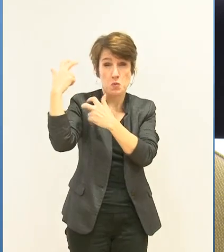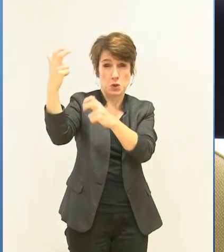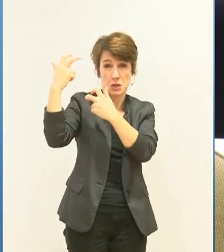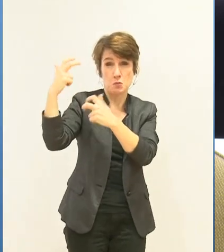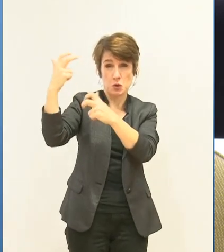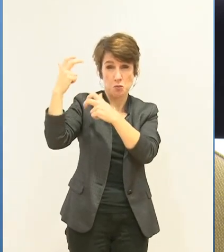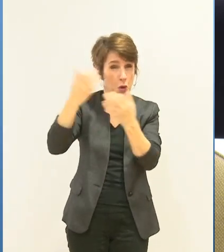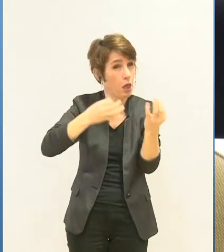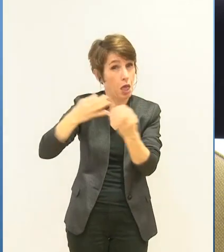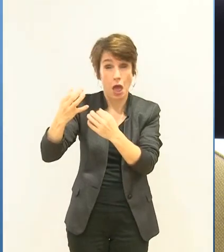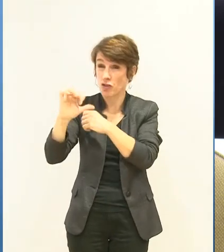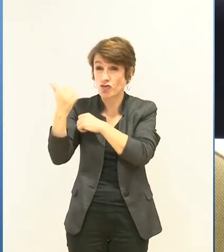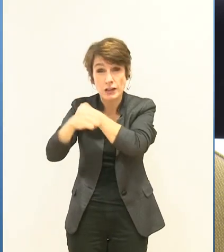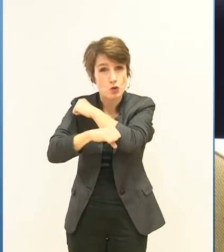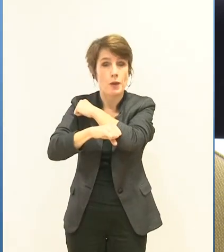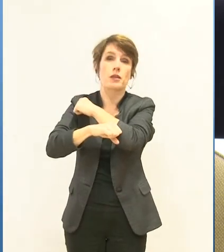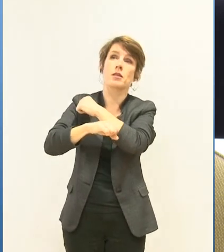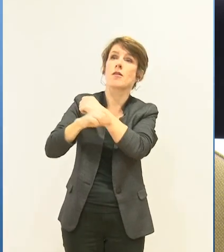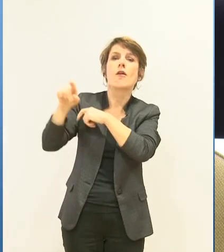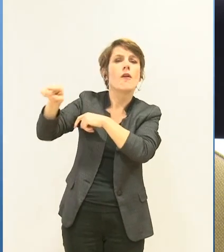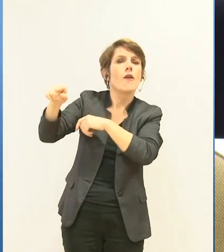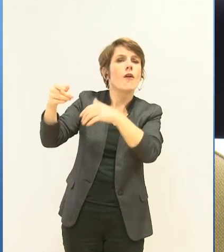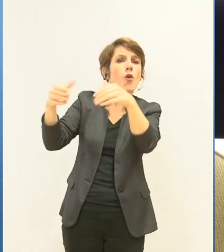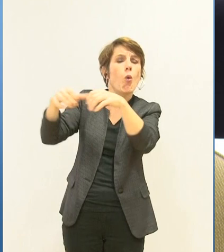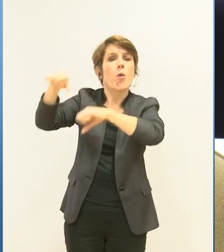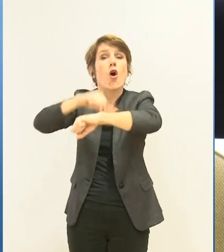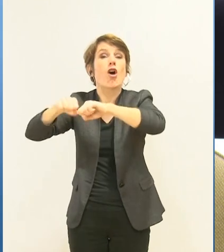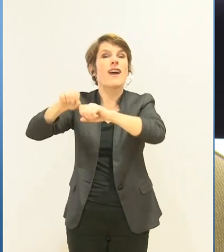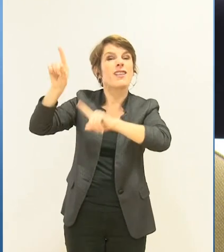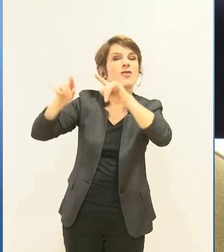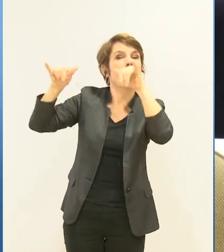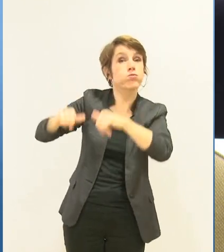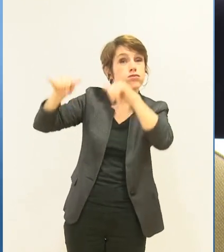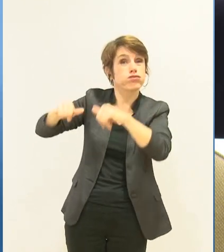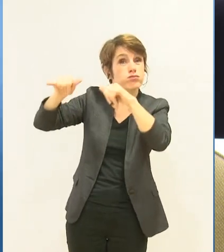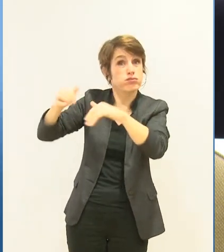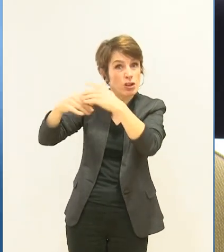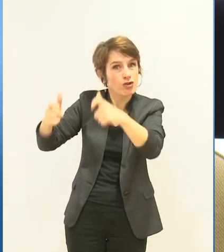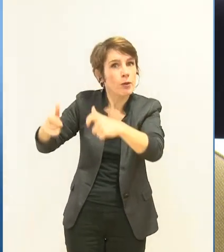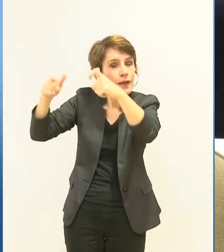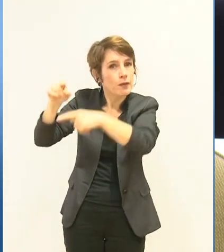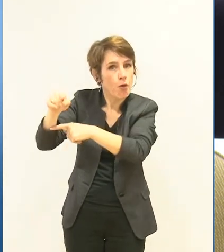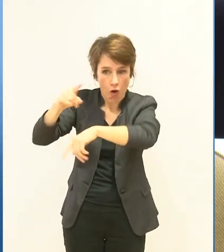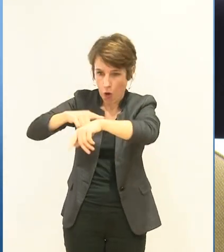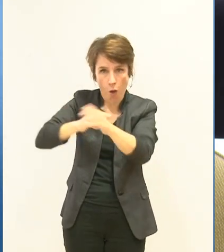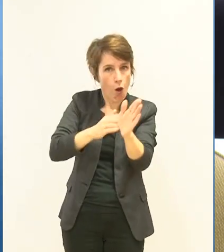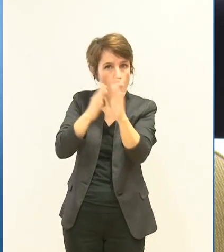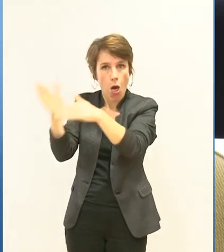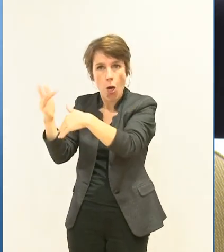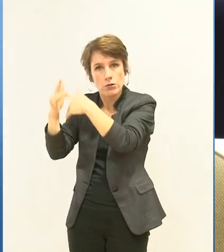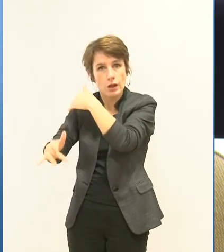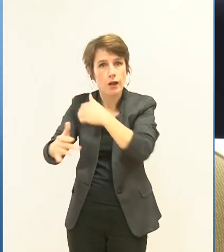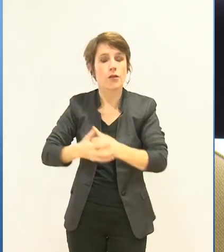rencontrent chaque semaine lors d'événements festifs organisés dans ses locaux est ce juste à des heures très tardives